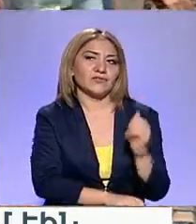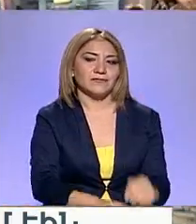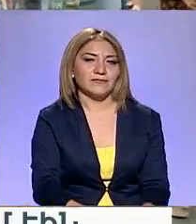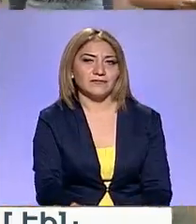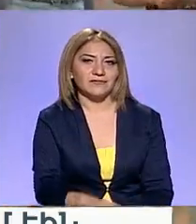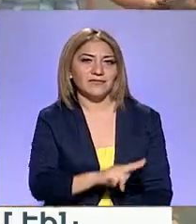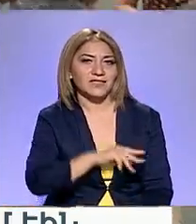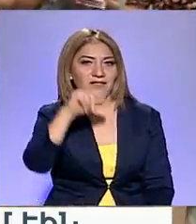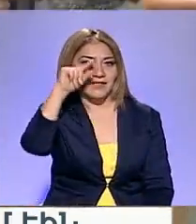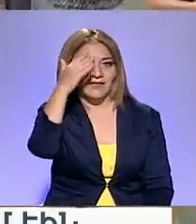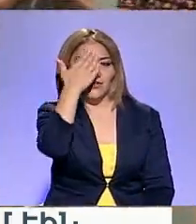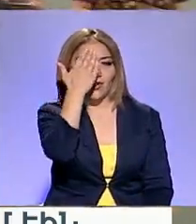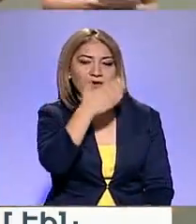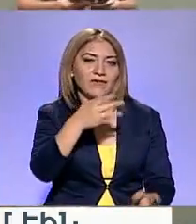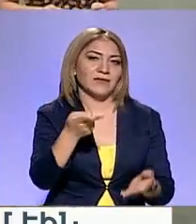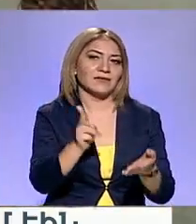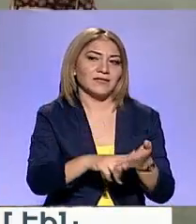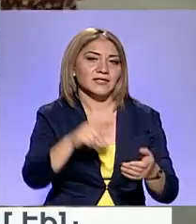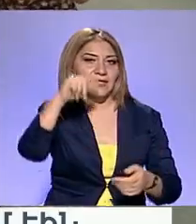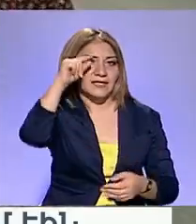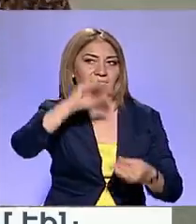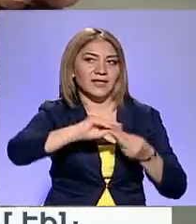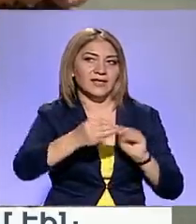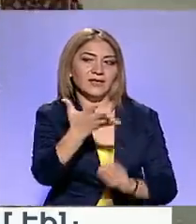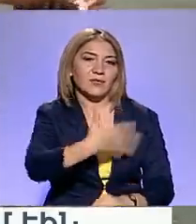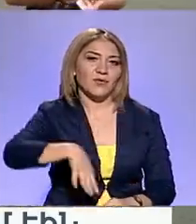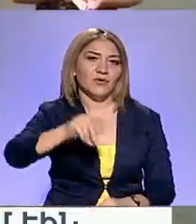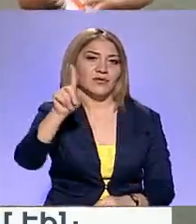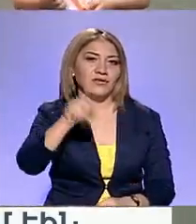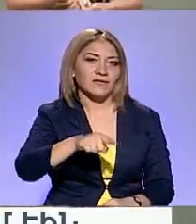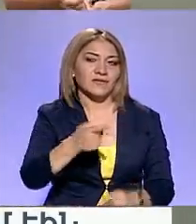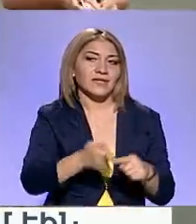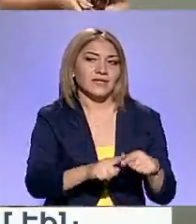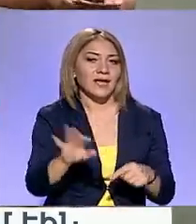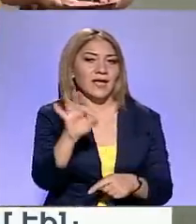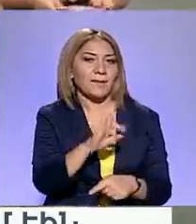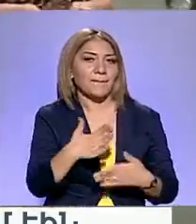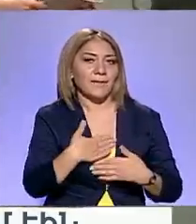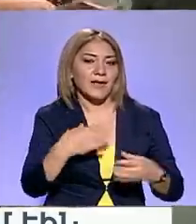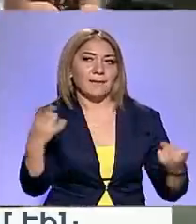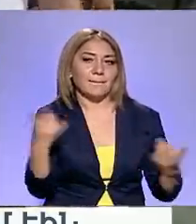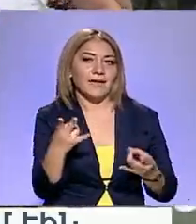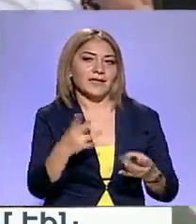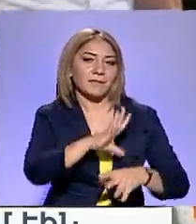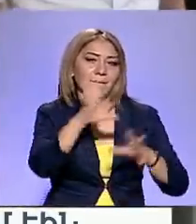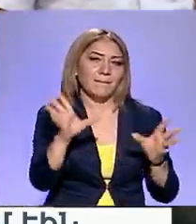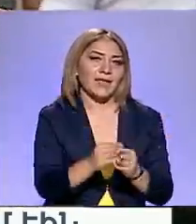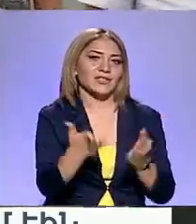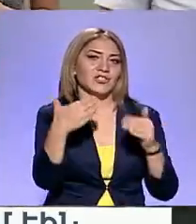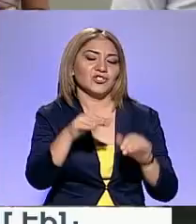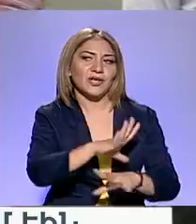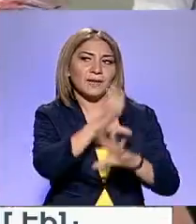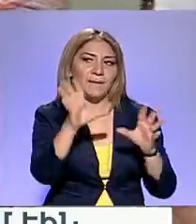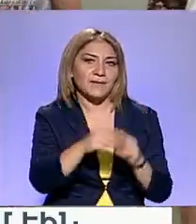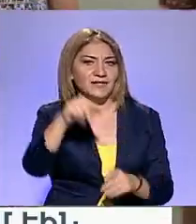Սիրելի երևանցիներ, Երևանի խնդիրները բոլորինս է, և հետևաբար մենք պիտի լուծենք միասին,